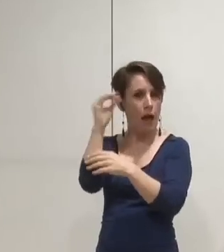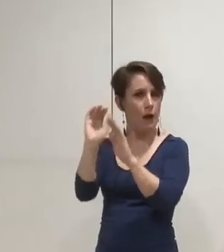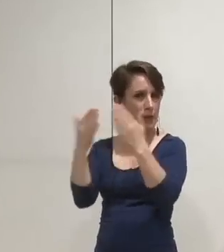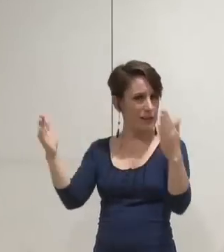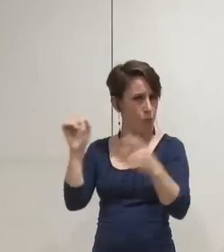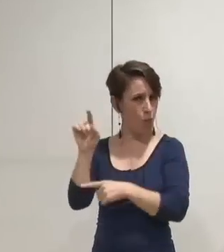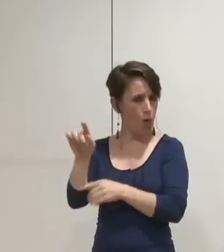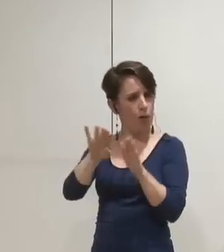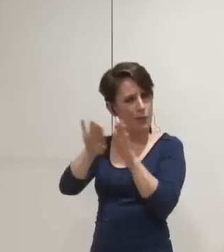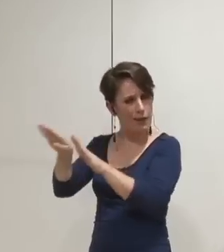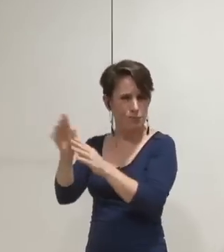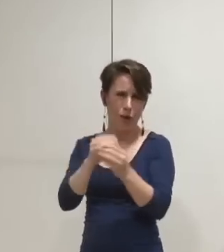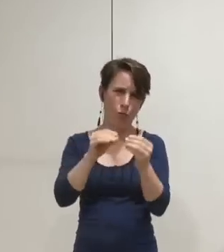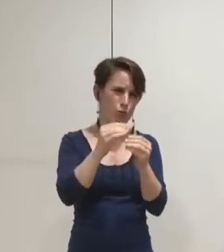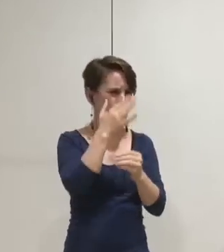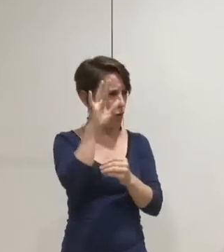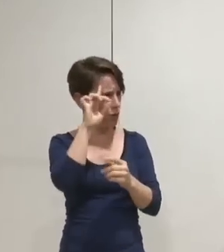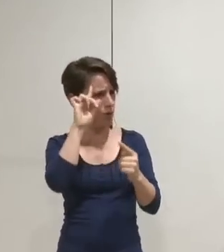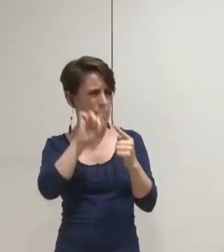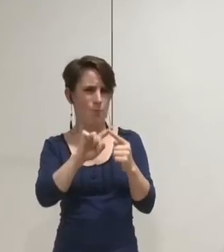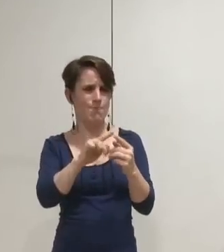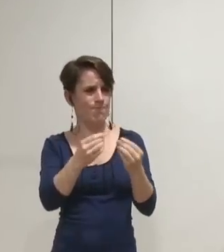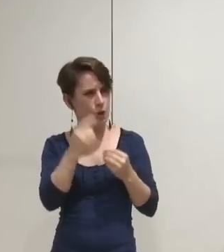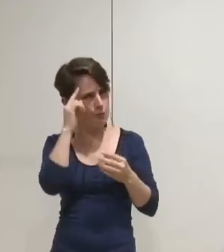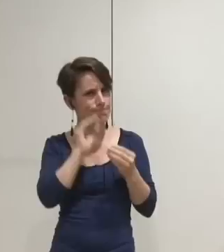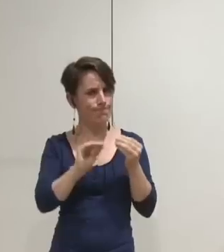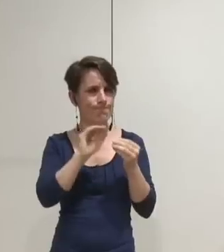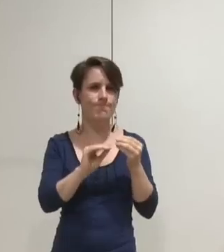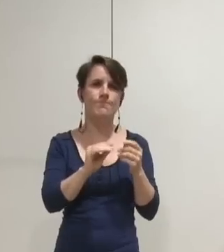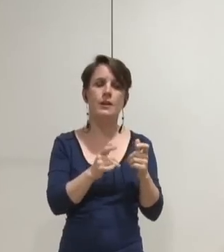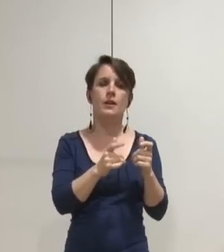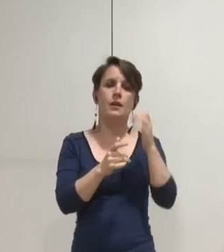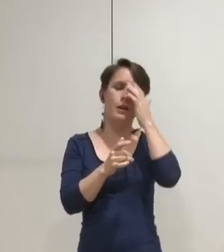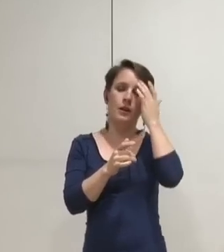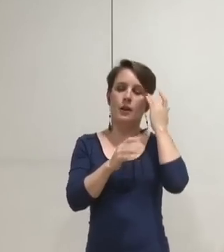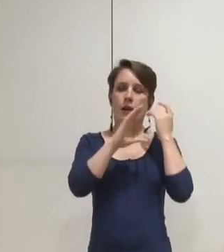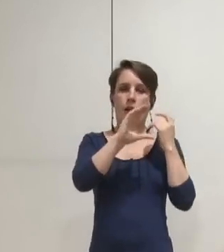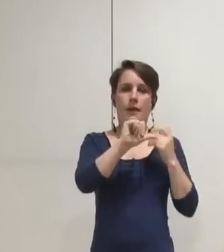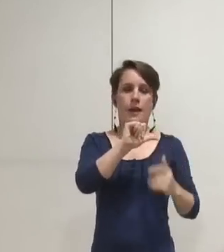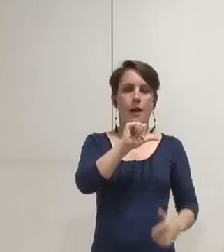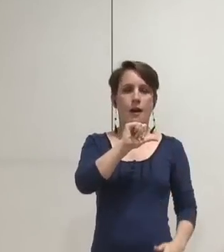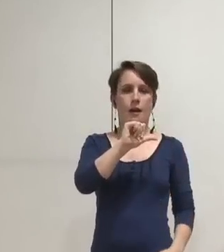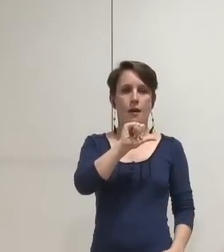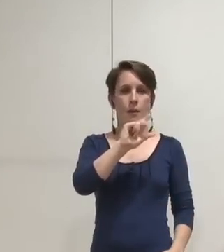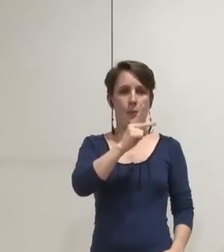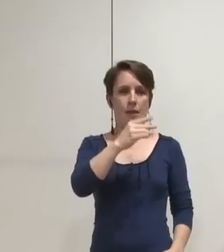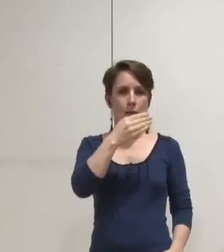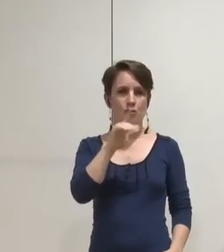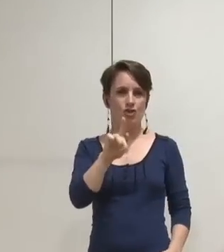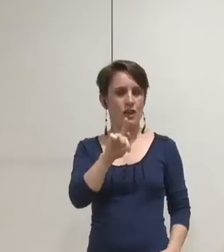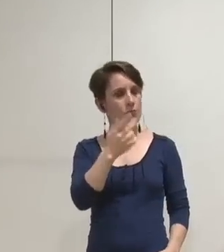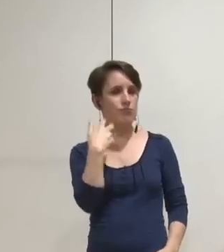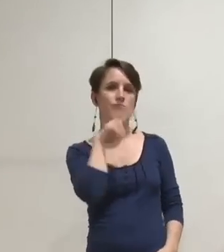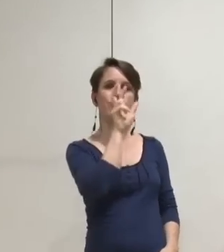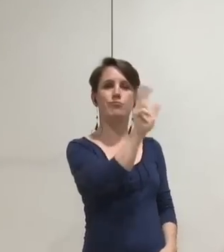bien d'autres questions ces questions KPMG donc vous avez missionné je ne sais pas si c'est vous